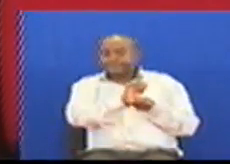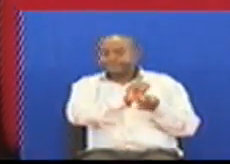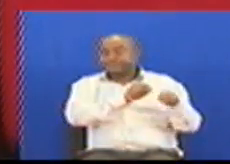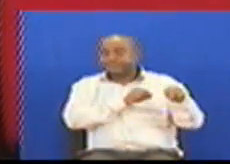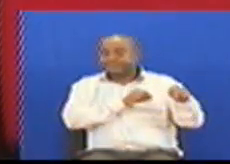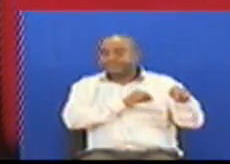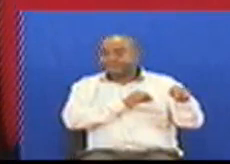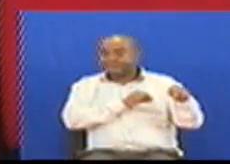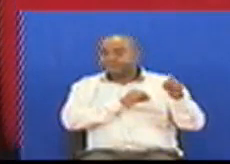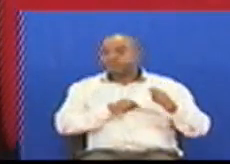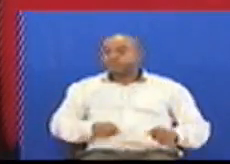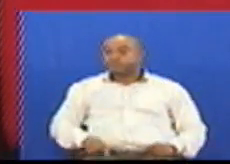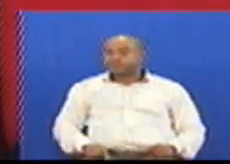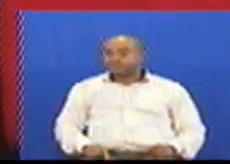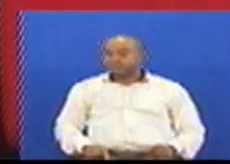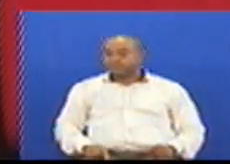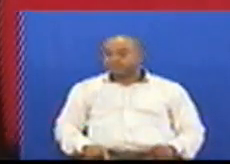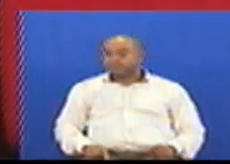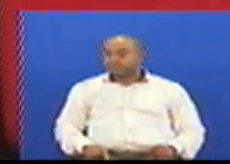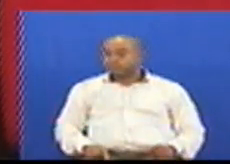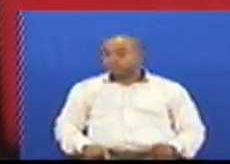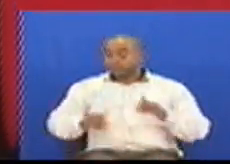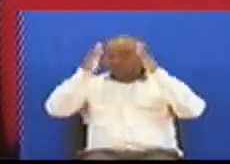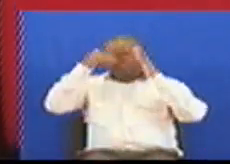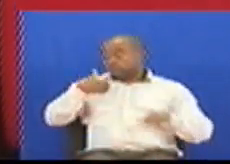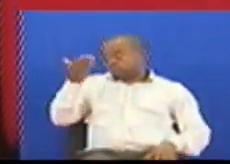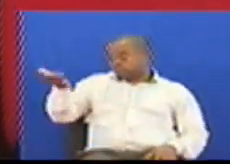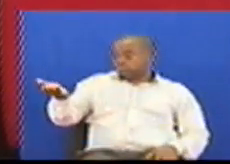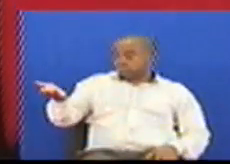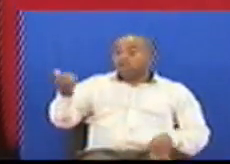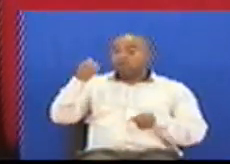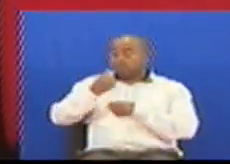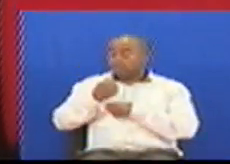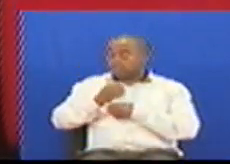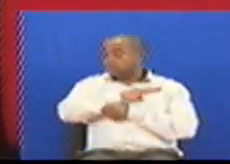Mheshimiwa Naibu Spika, kazi